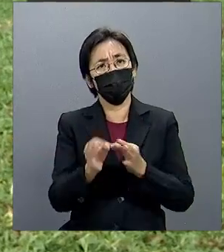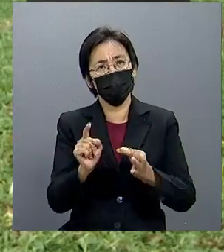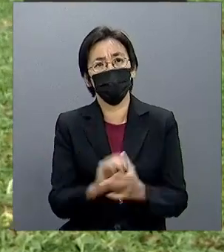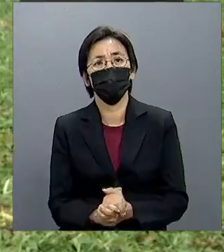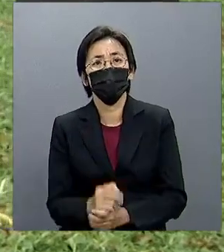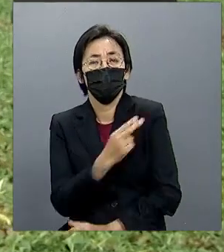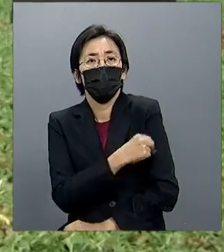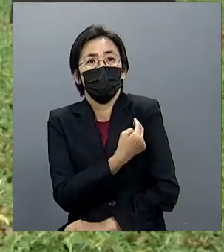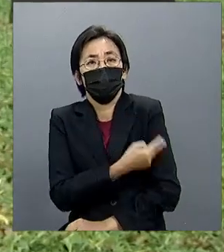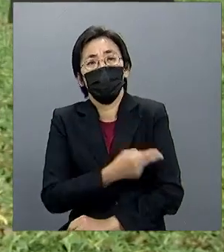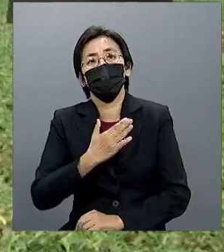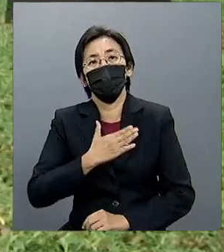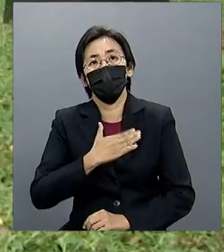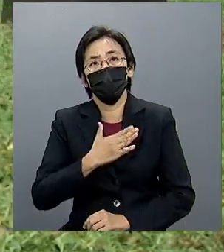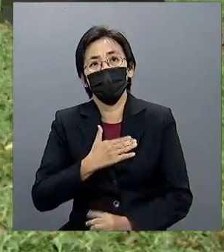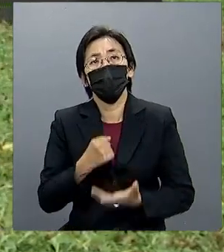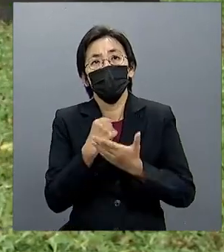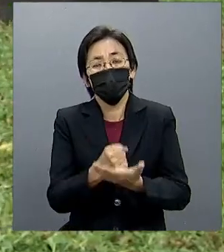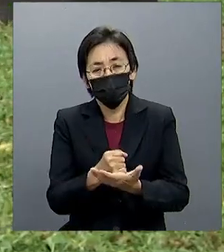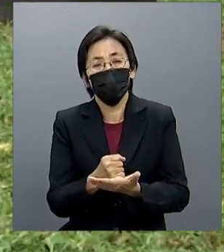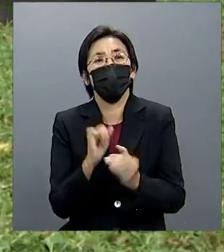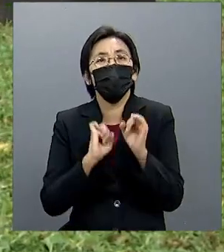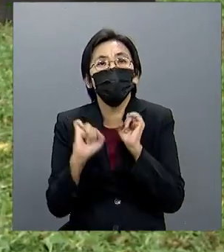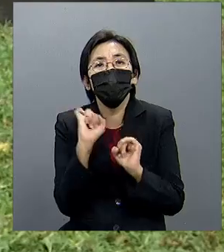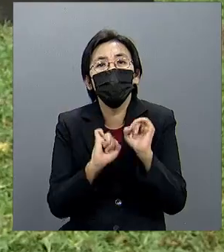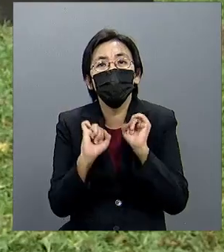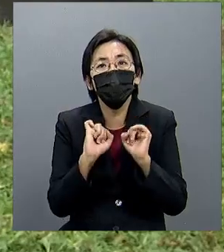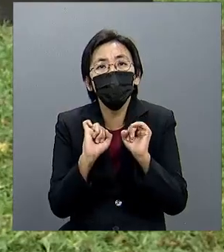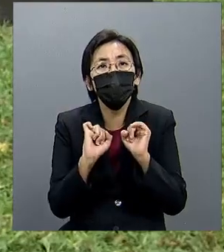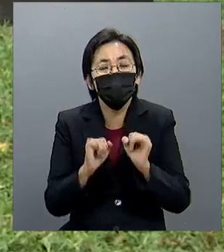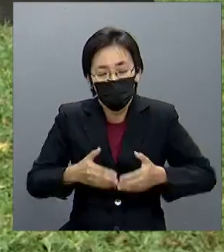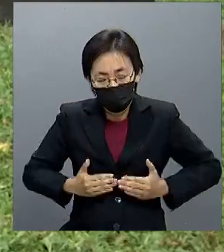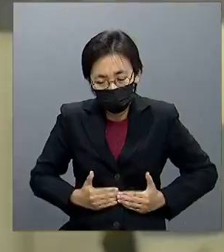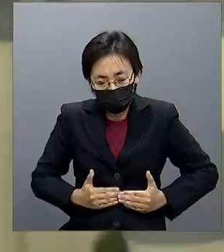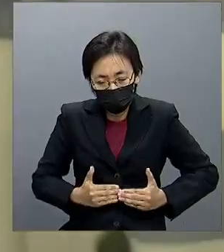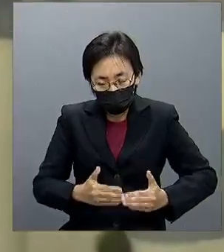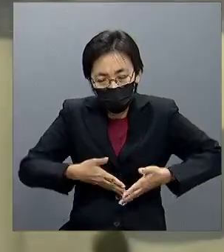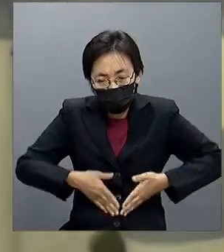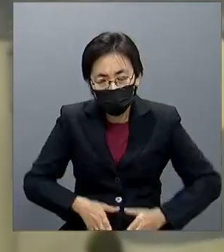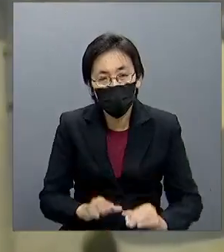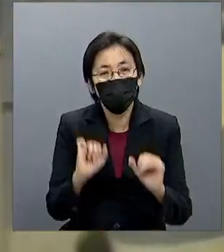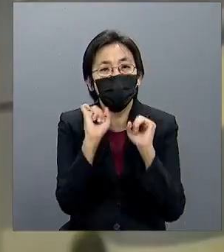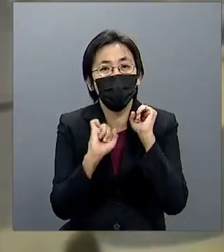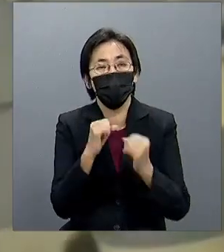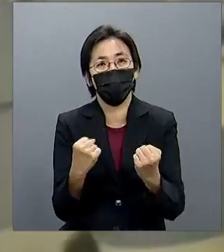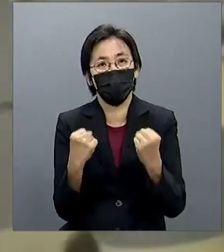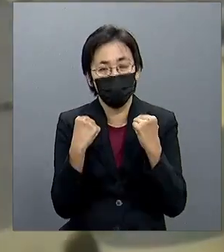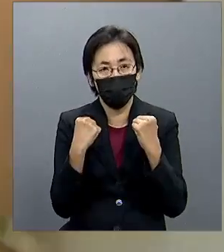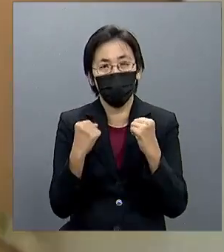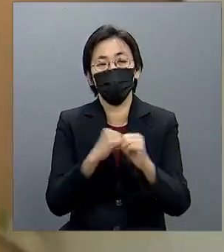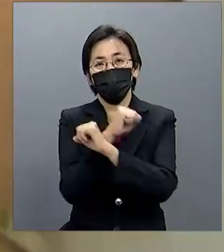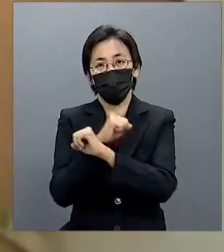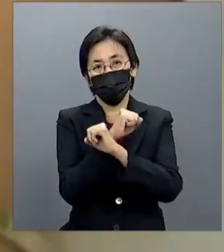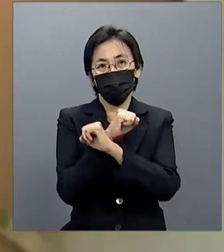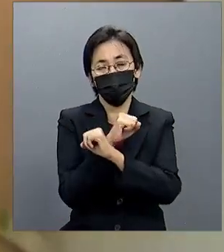อมมาเพื่อให้ช่วยทารกในครรภ์นะคะให้คลอดปลอดภัยแข็งแรงดีที่สุดนะคะเทคโนโลยีปัจจุบันเราสามารถเห็นหัวใจ